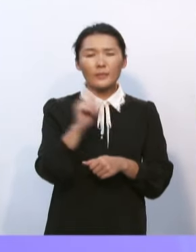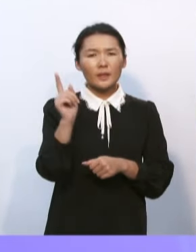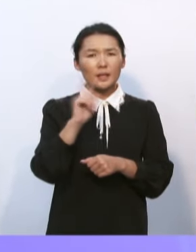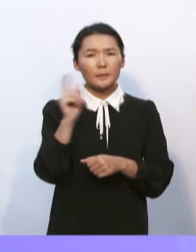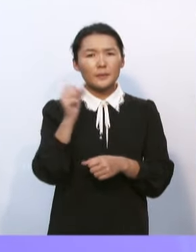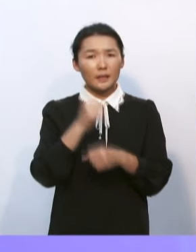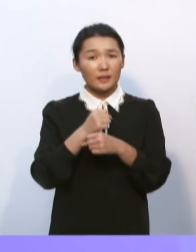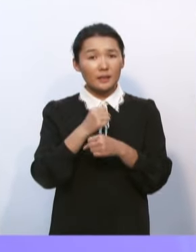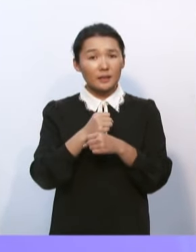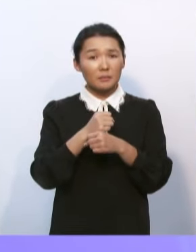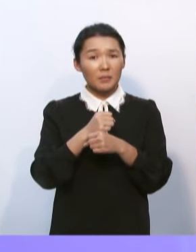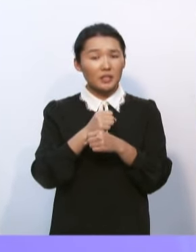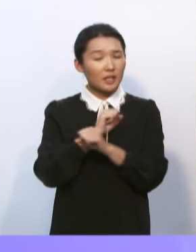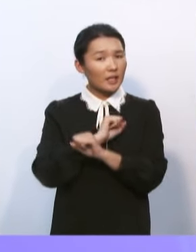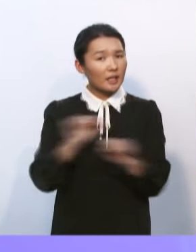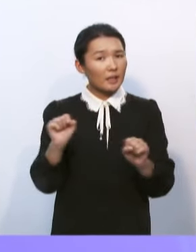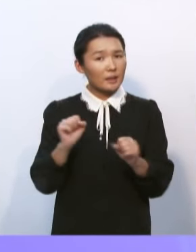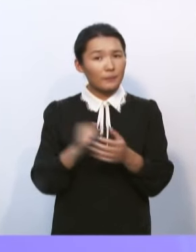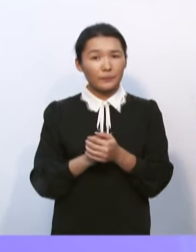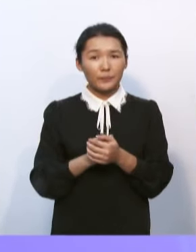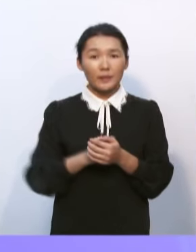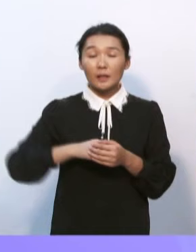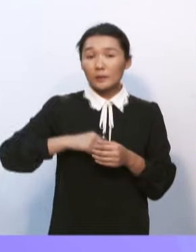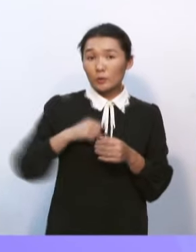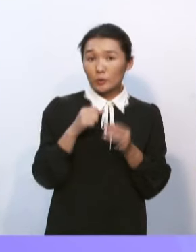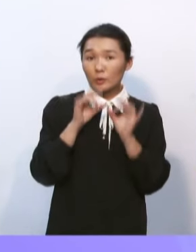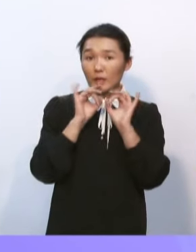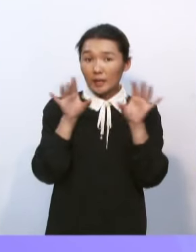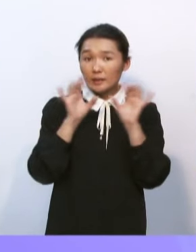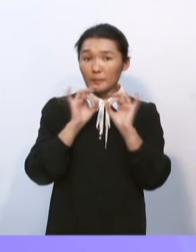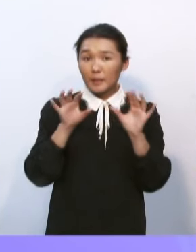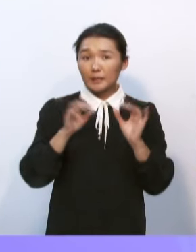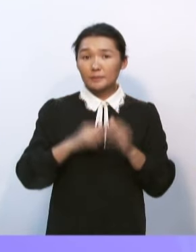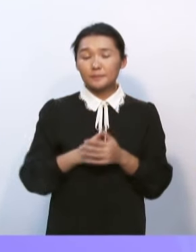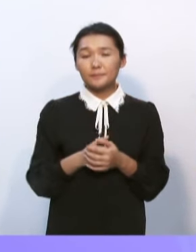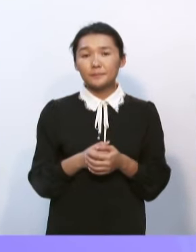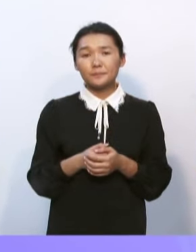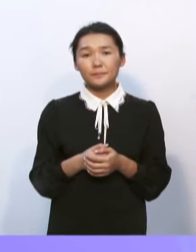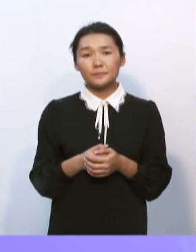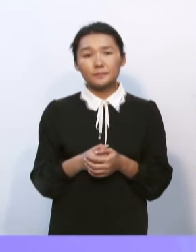эмнелерди кылбаш керек? Досуңа айтып бер.